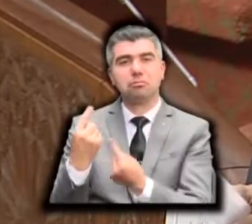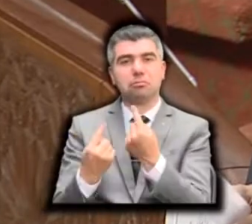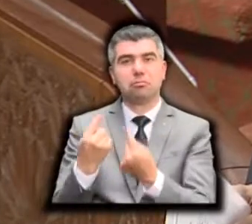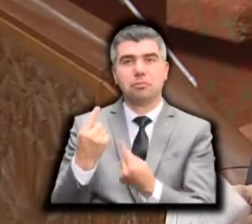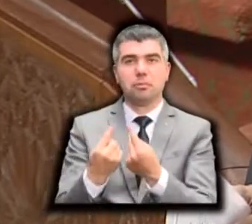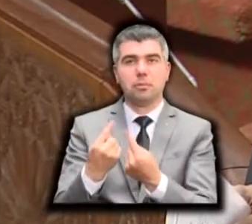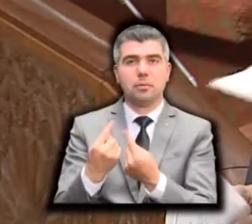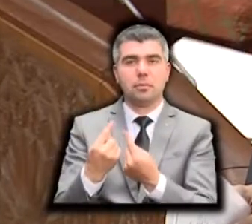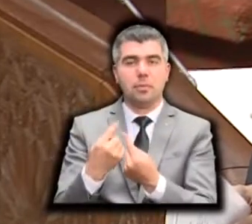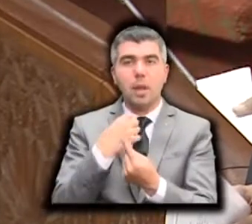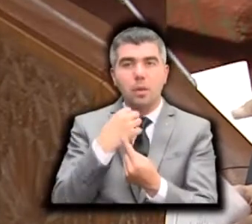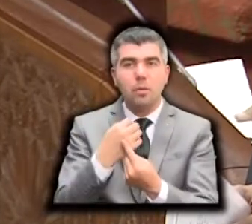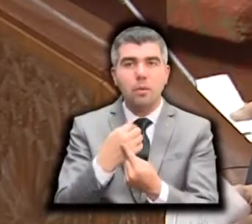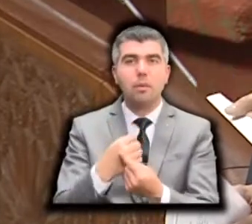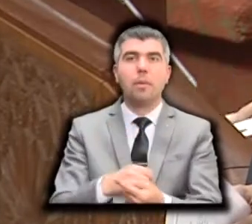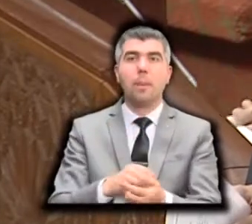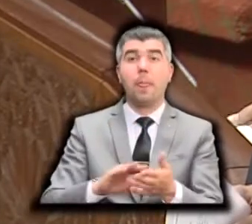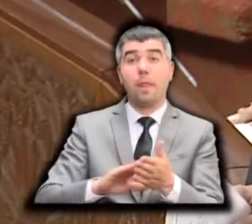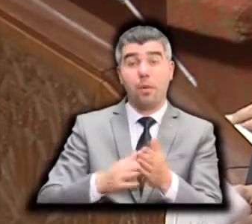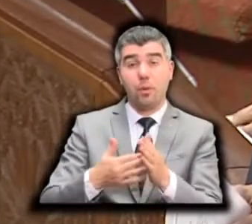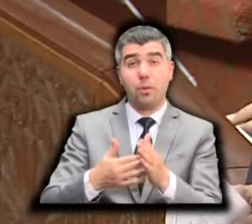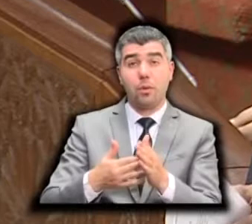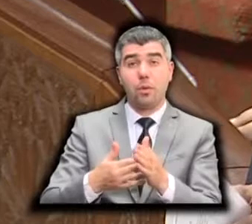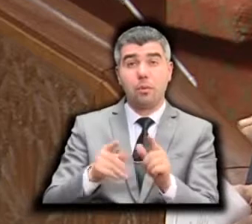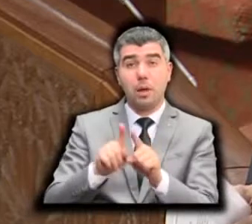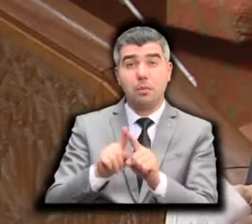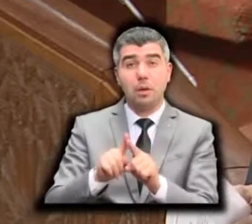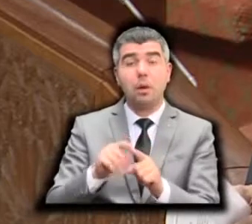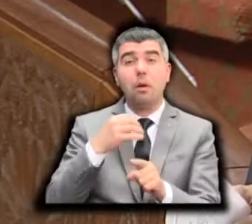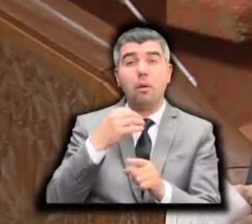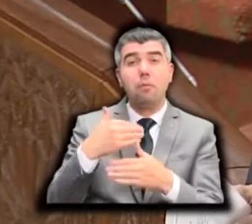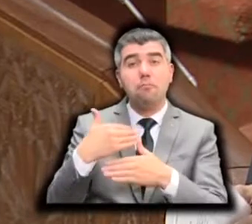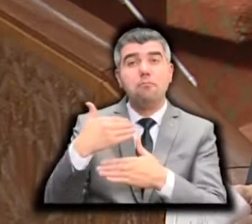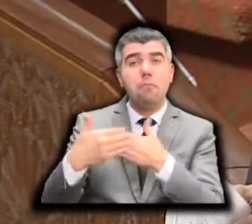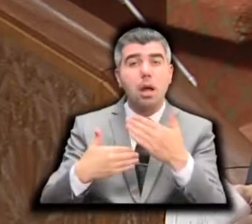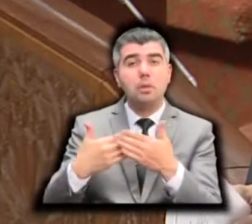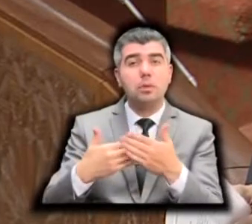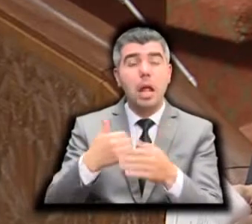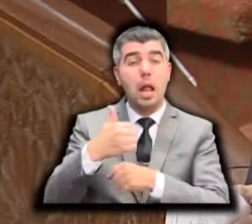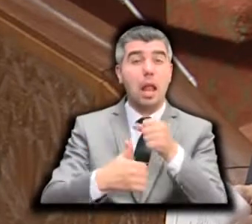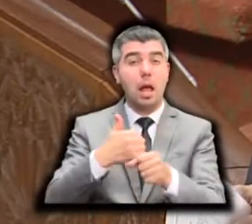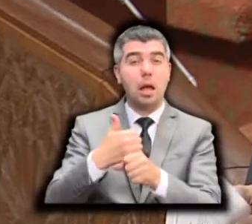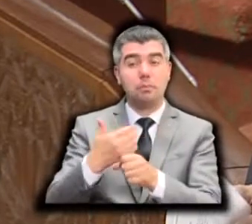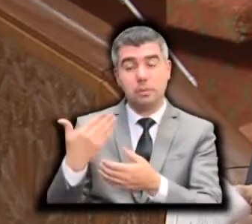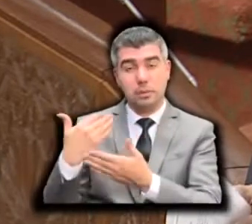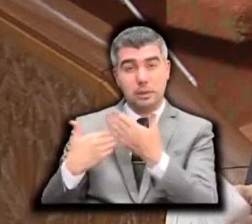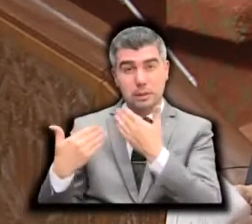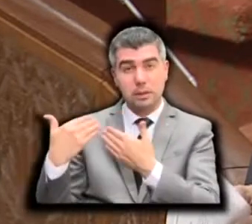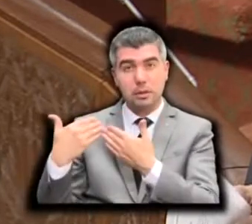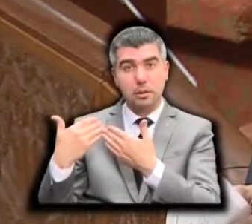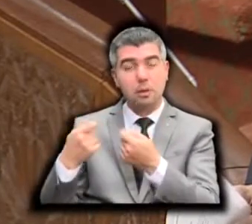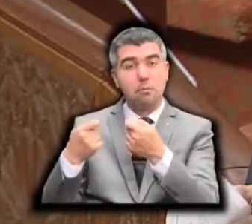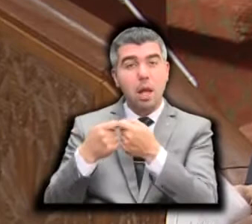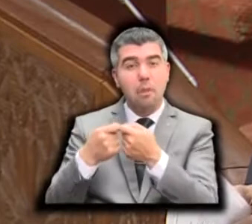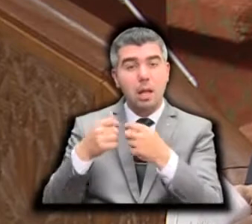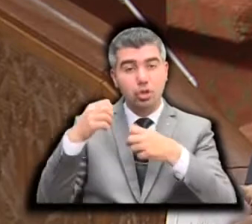معها بشكل استثنائي. طبيعة الحال هذا الذي وقع سيكون له ما بعد، لانه السنوات الفارطه ما كانش عندنا هذه المقاييس